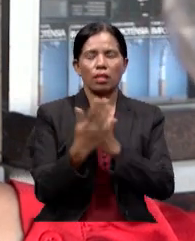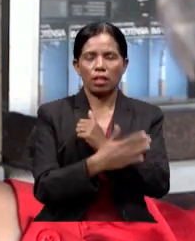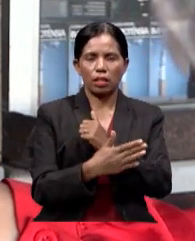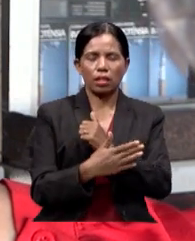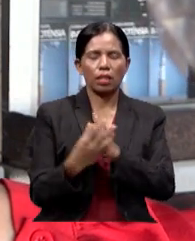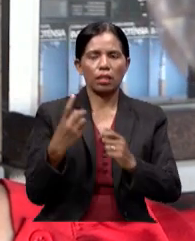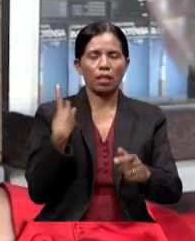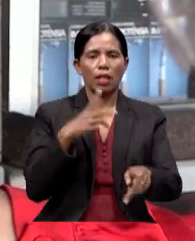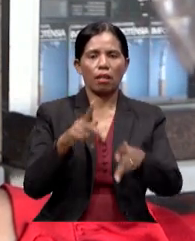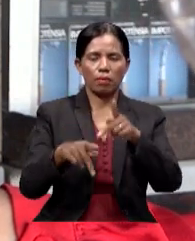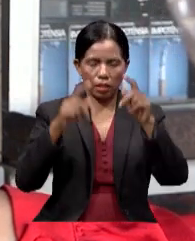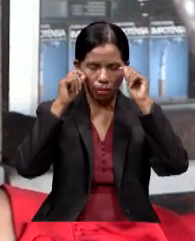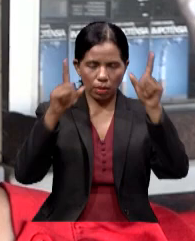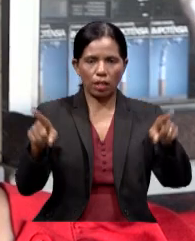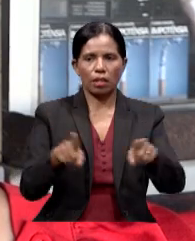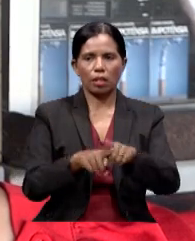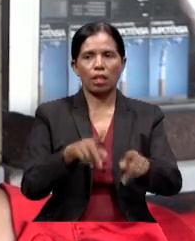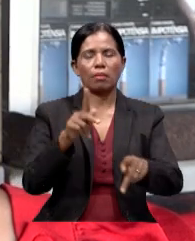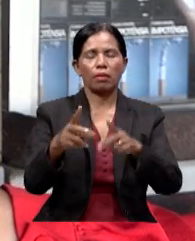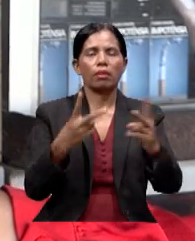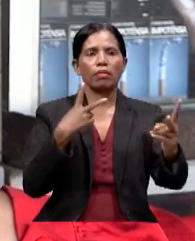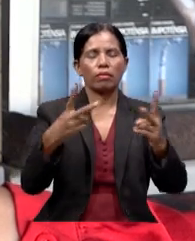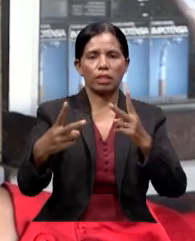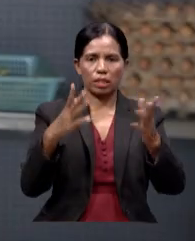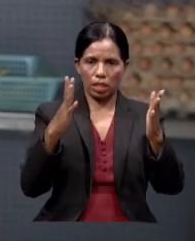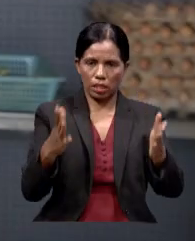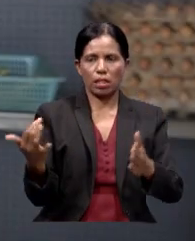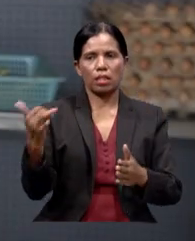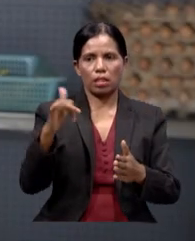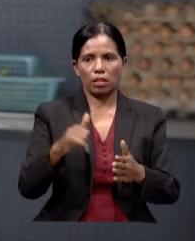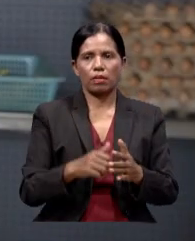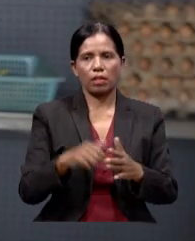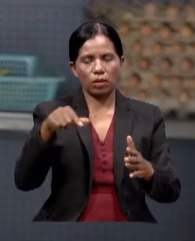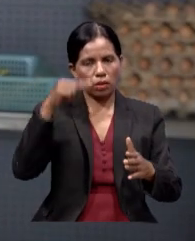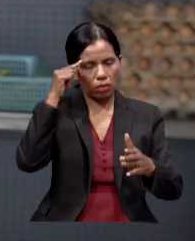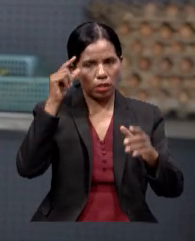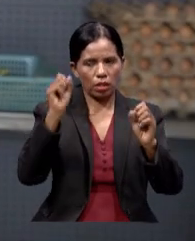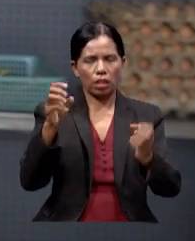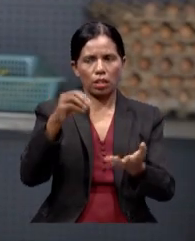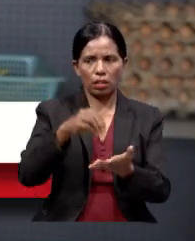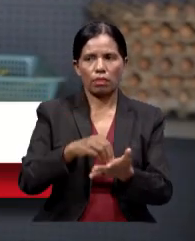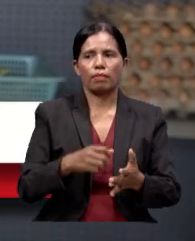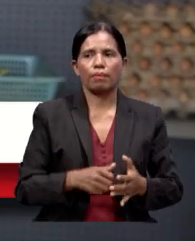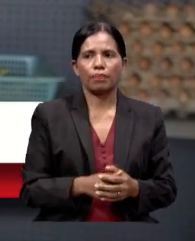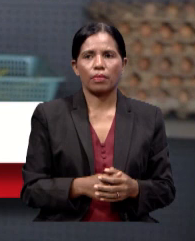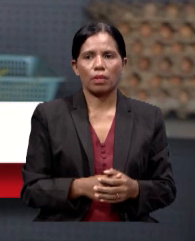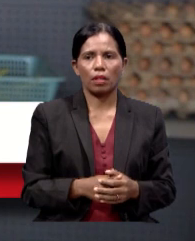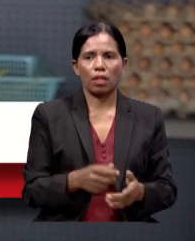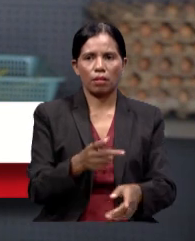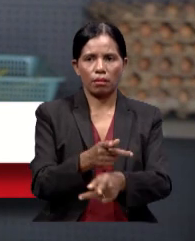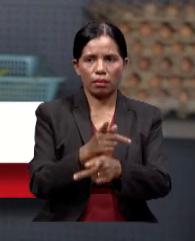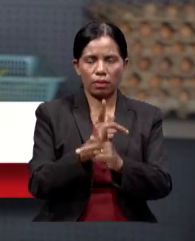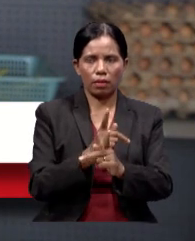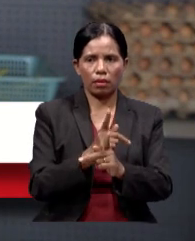fali hanesa na emane be mak mai tutan fil fali. Governo tende investe. Empresta.